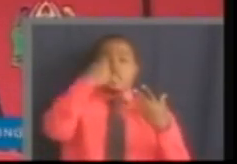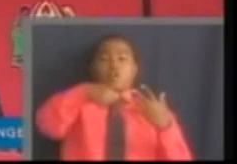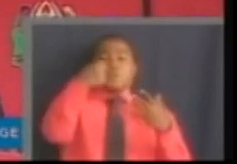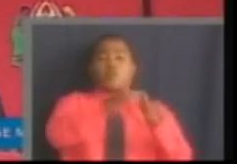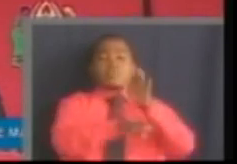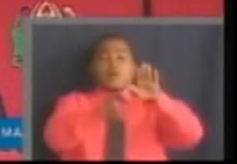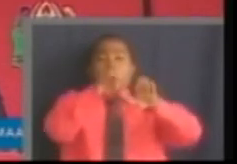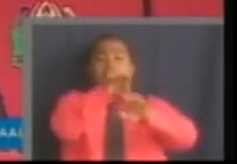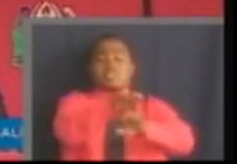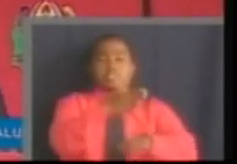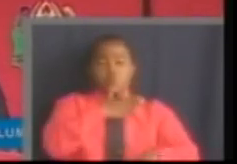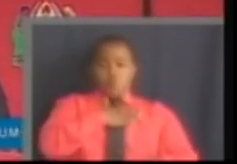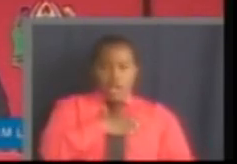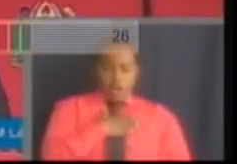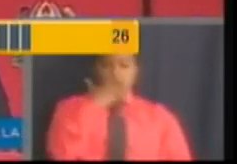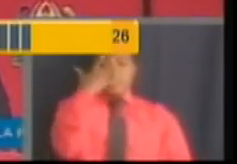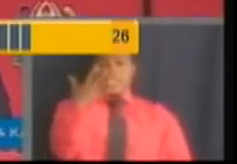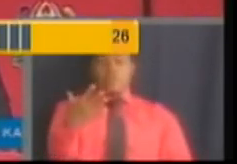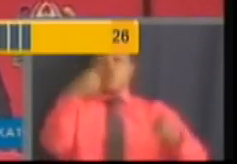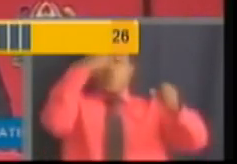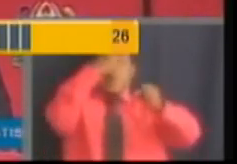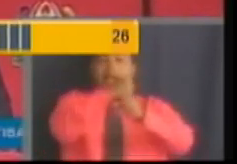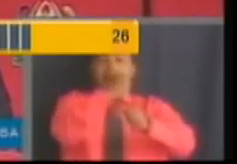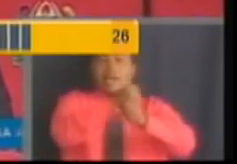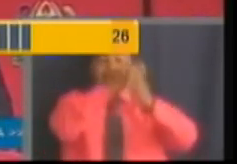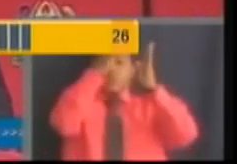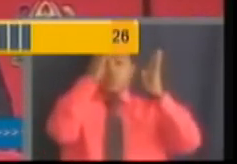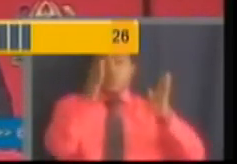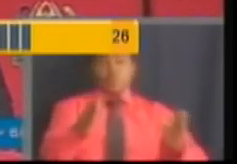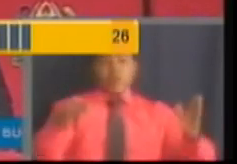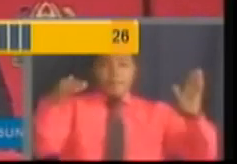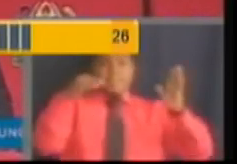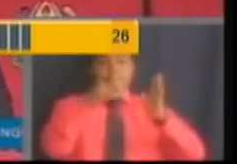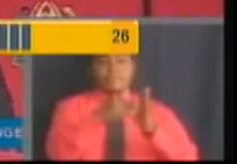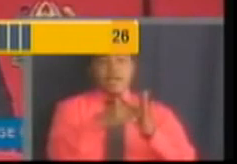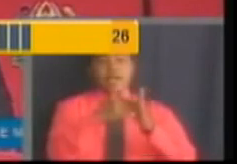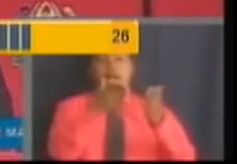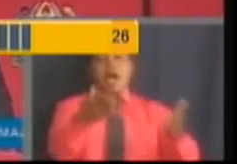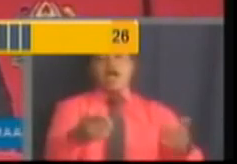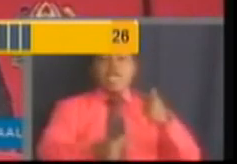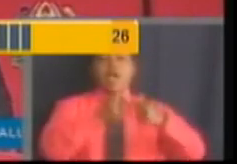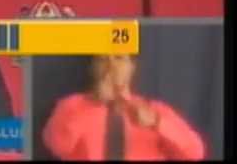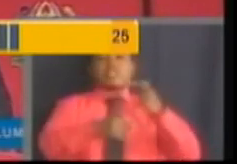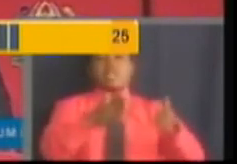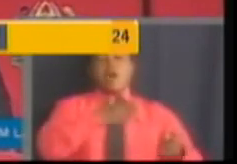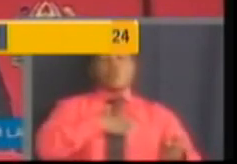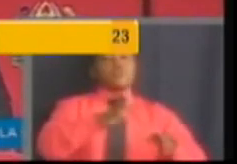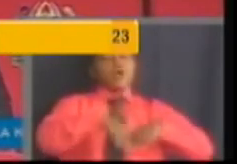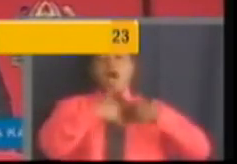5 kwa kazi kubwa ambayo wameifanya na hatimaye hata haya yanayoendelea kwetu hayakupata